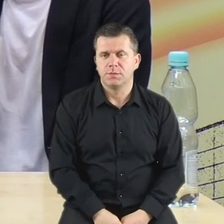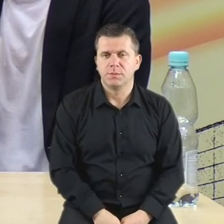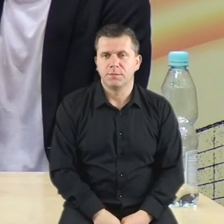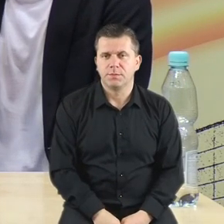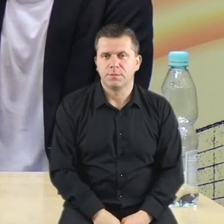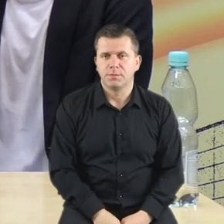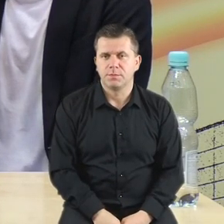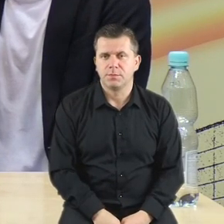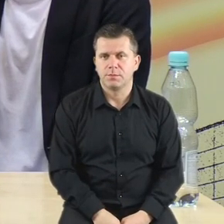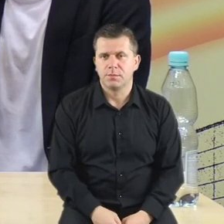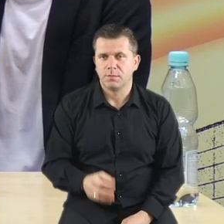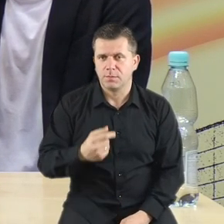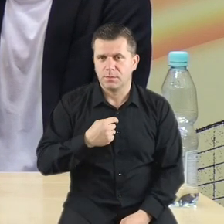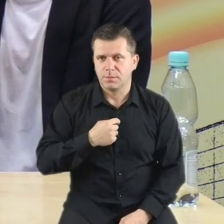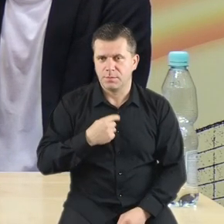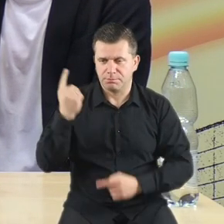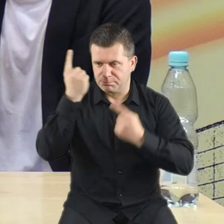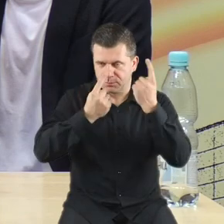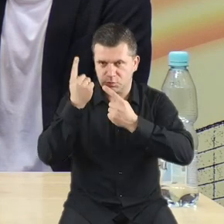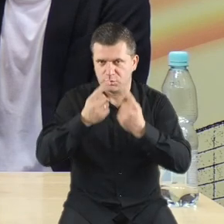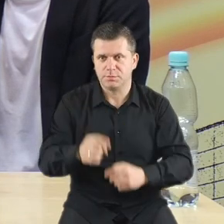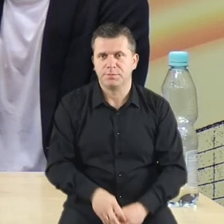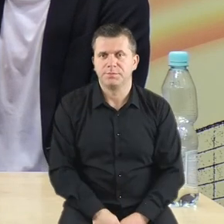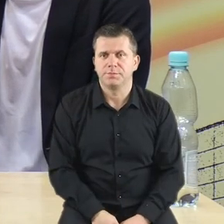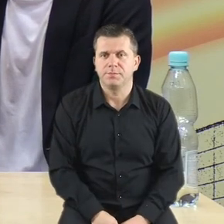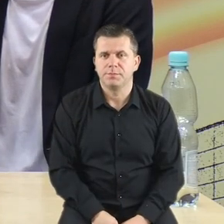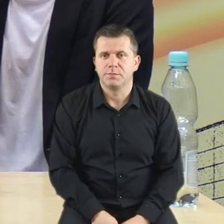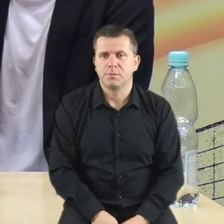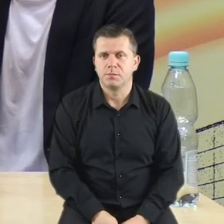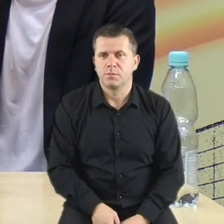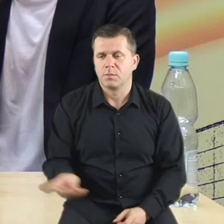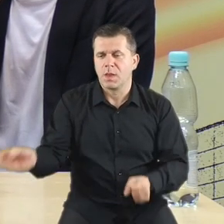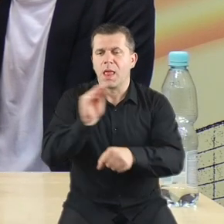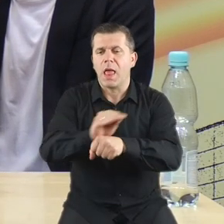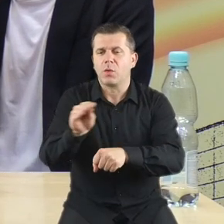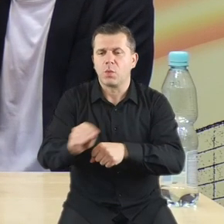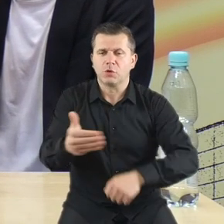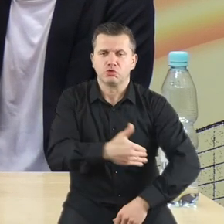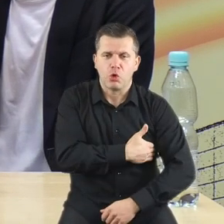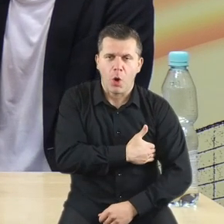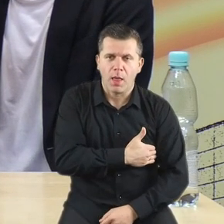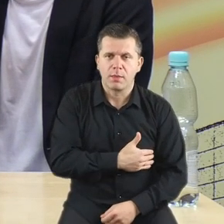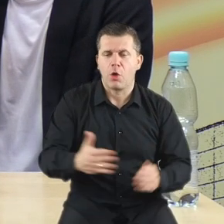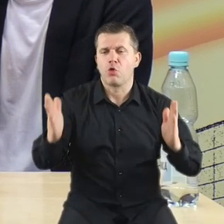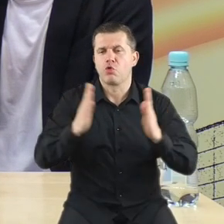No, ja myślę, że no i ta edukacja szkolna i domowa są